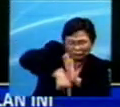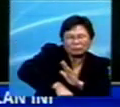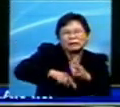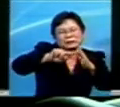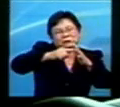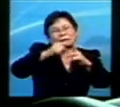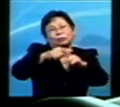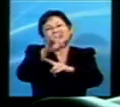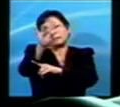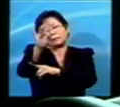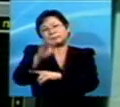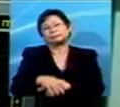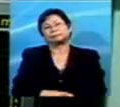ogos